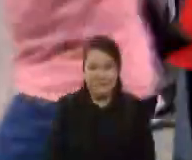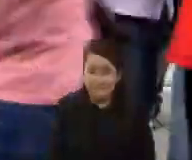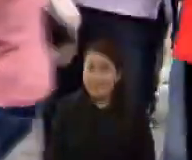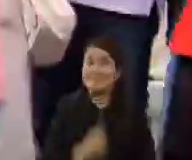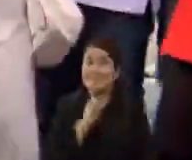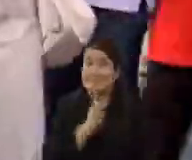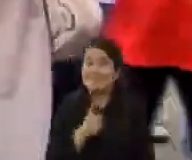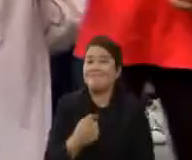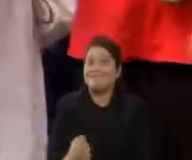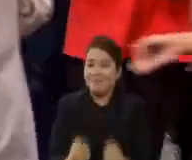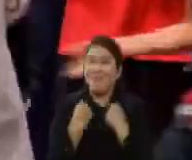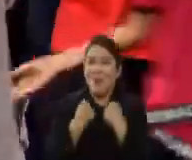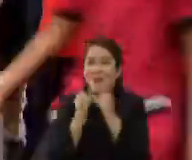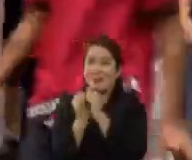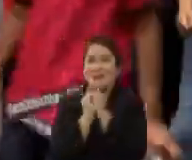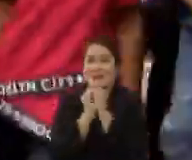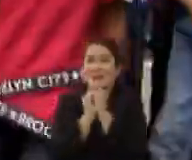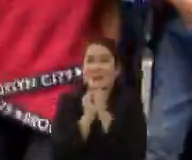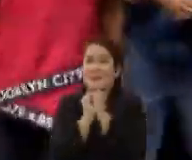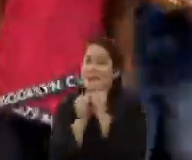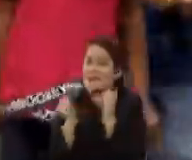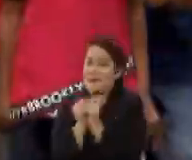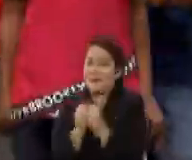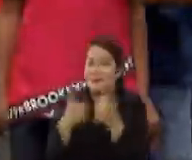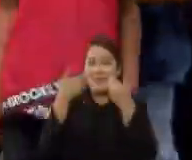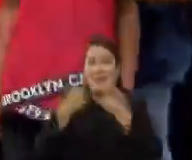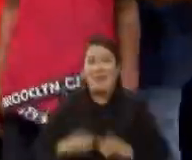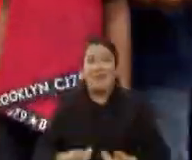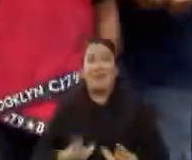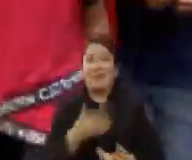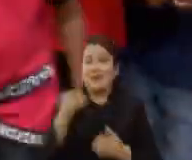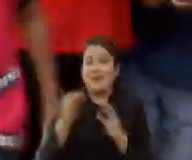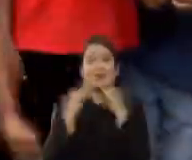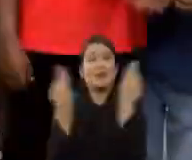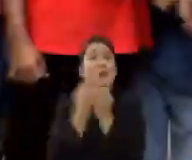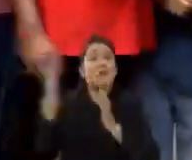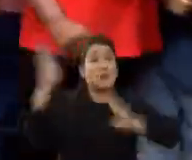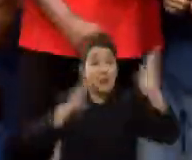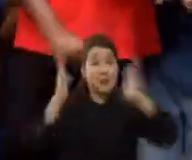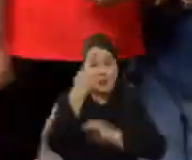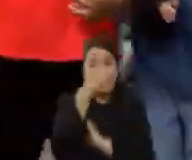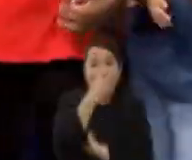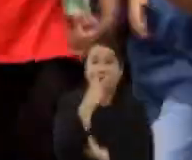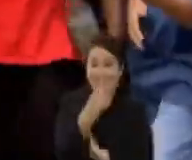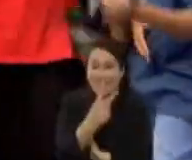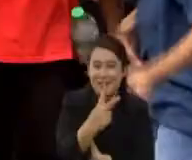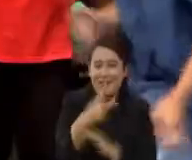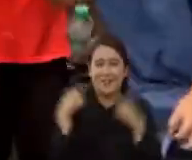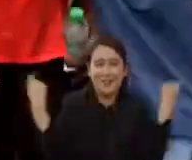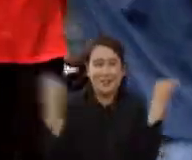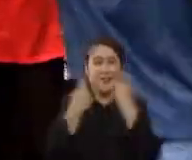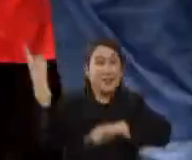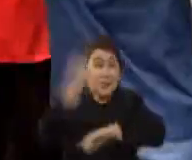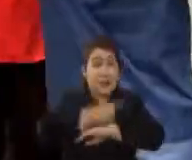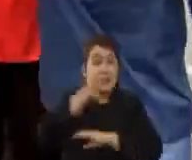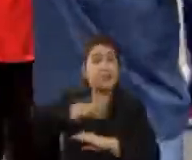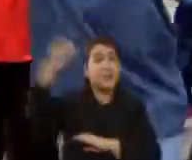Begitu teguh bersama-sama dengan saya dan juga seluruh keluarga Malaysia di sini untuk menyaksikan sambutan Hari